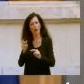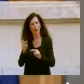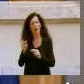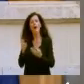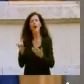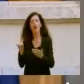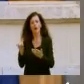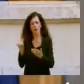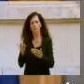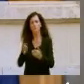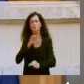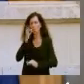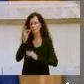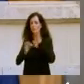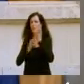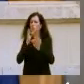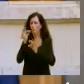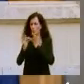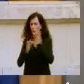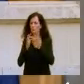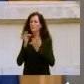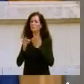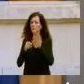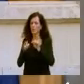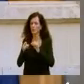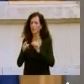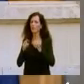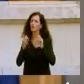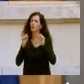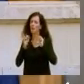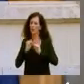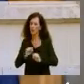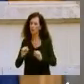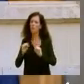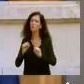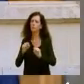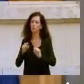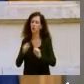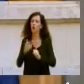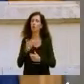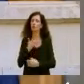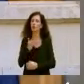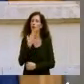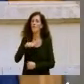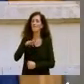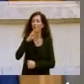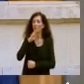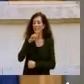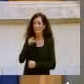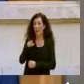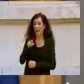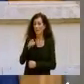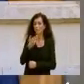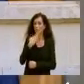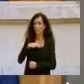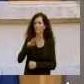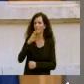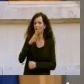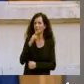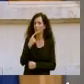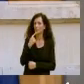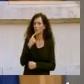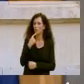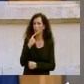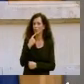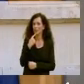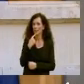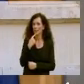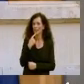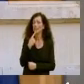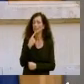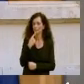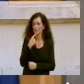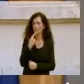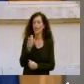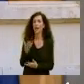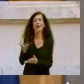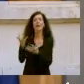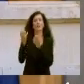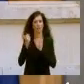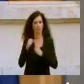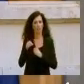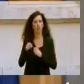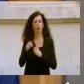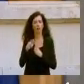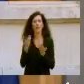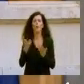vuol dire che prospettano un vantaggio per il concedente in questo momento e quindi per l'interesse generale